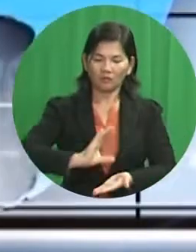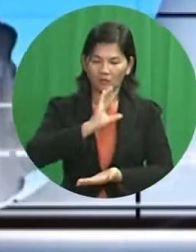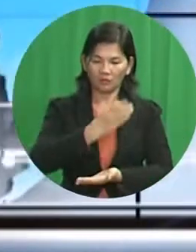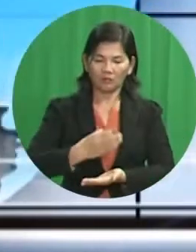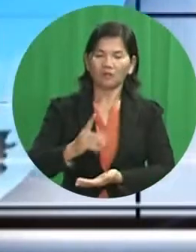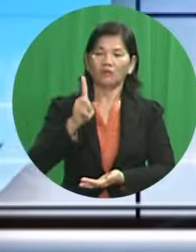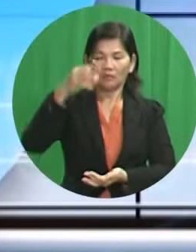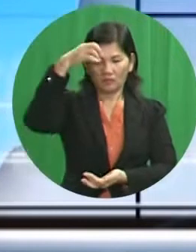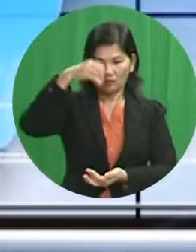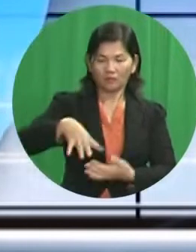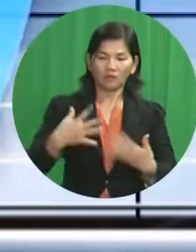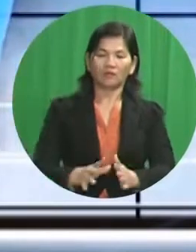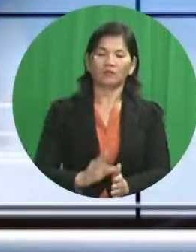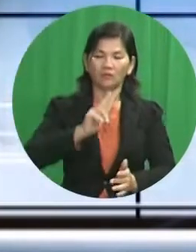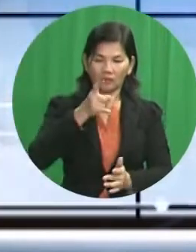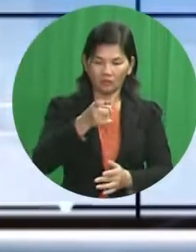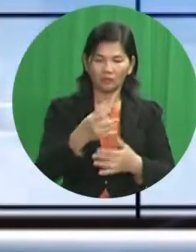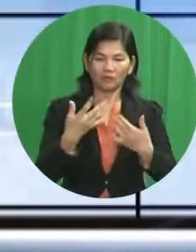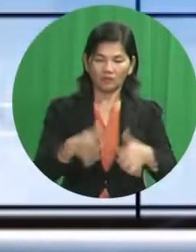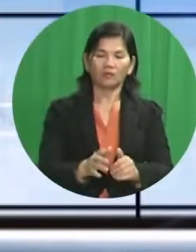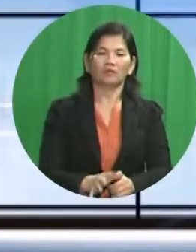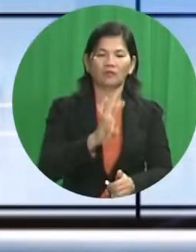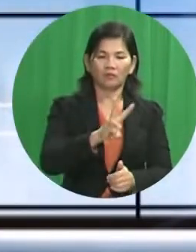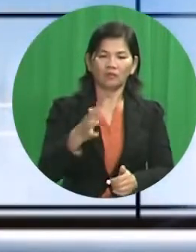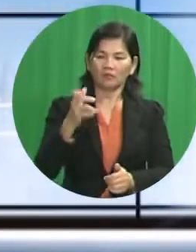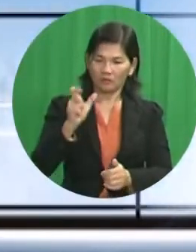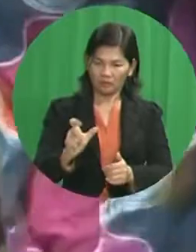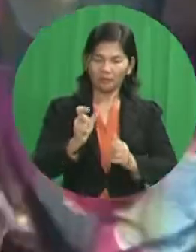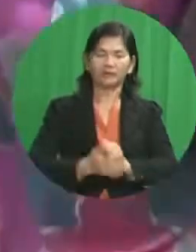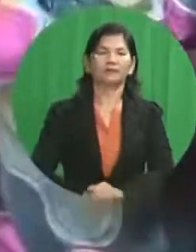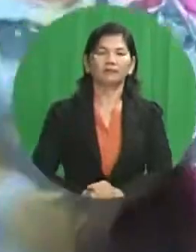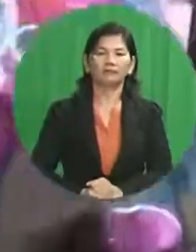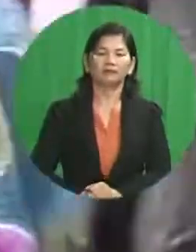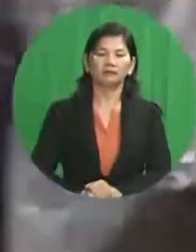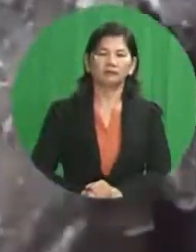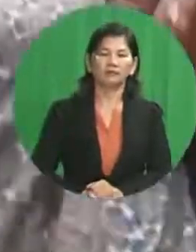មួយថ្ងៃដោយបានសម្លាប់មនុស្សយ៉ាងតិចណាស់38នាក់